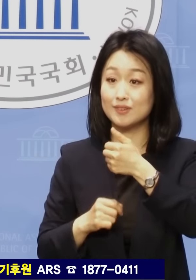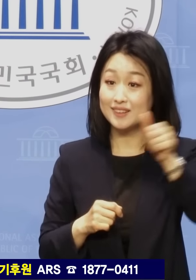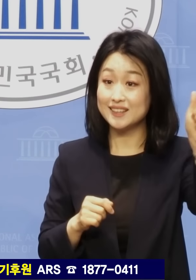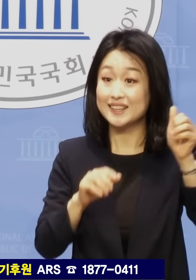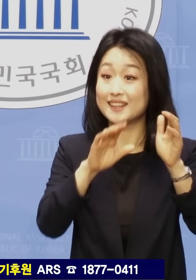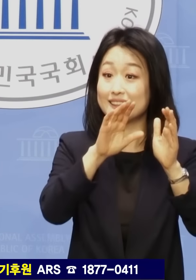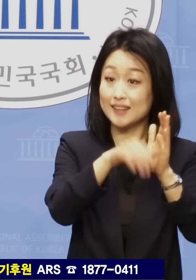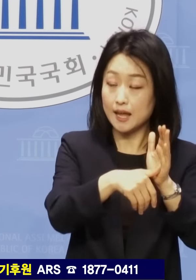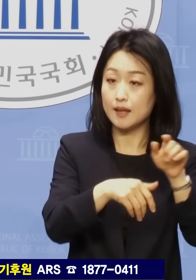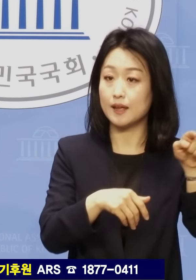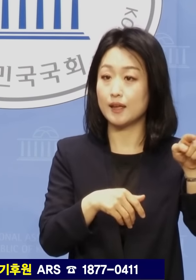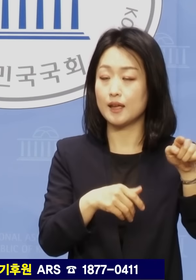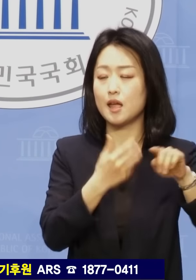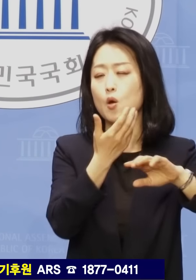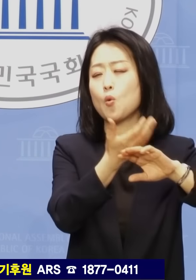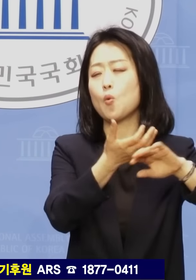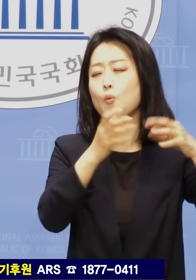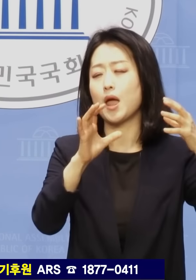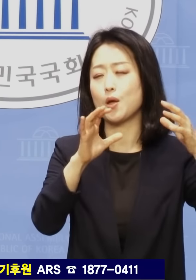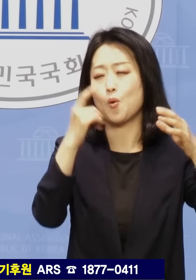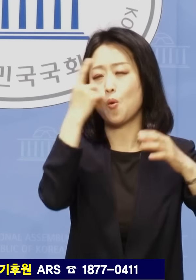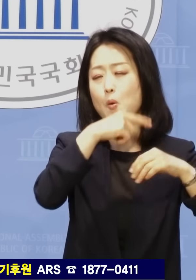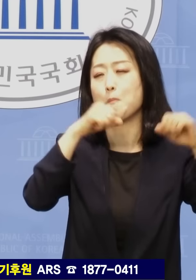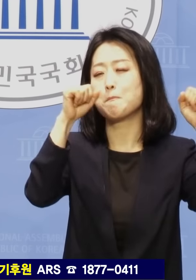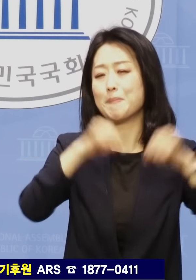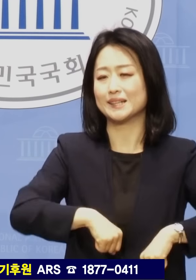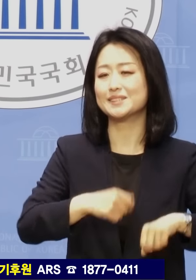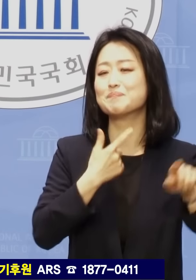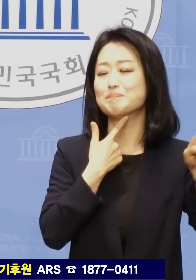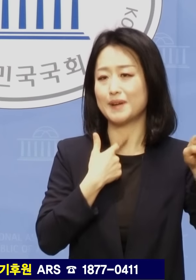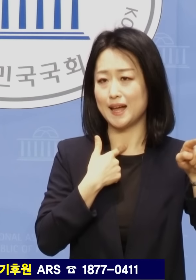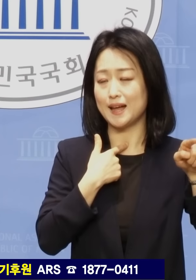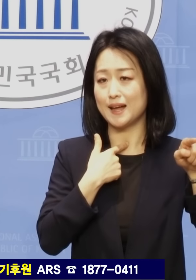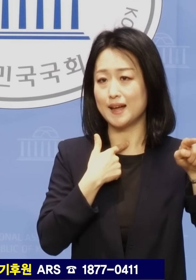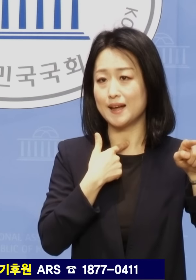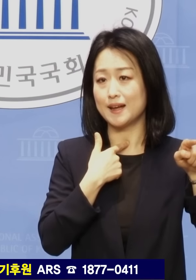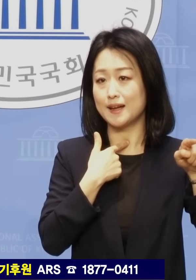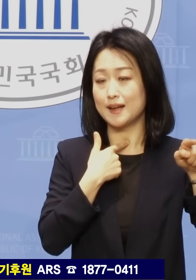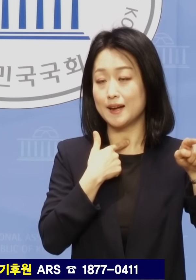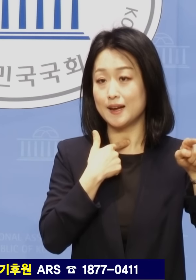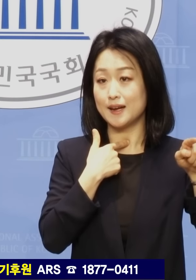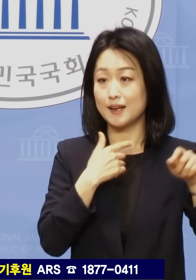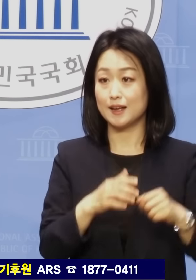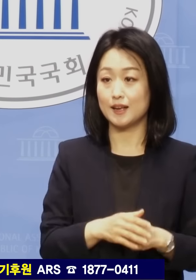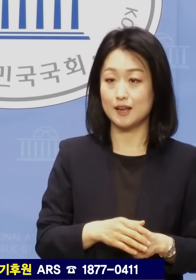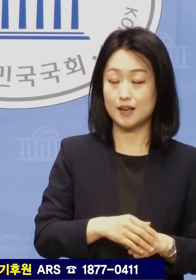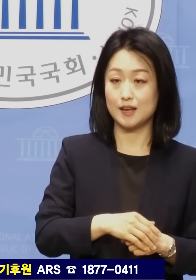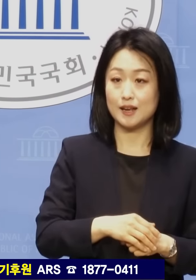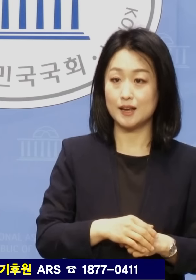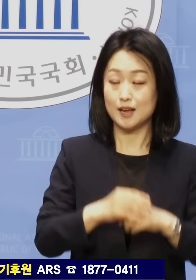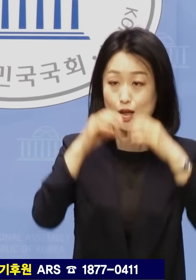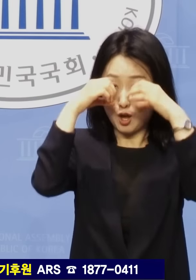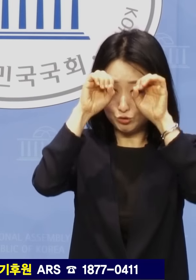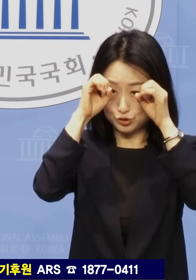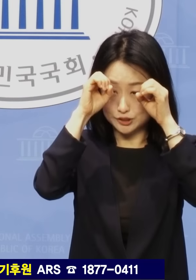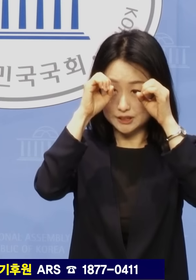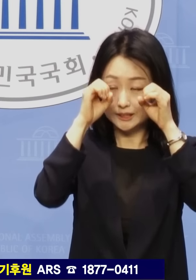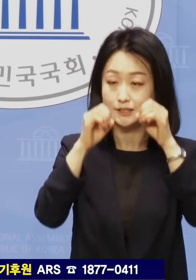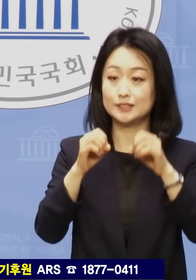망신까지 저질이 속속 드러나고 있습니다 구글 코리아가 구글